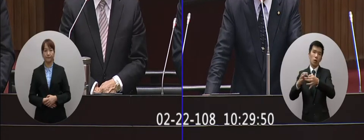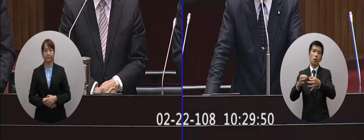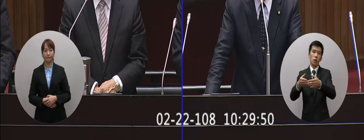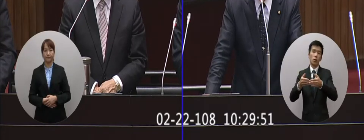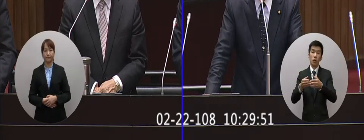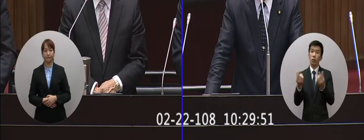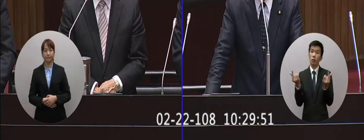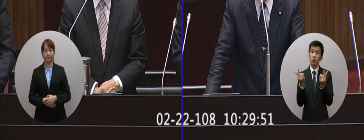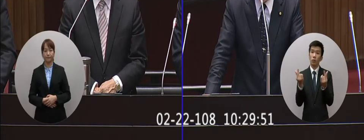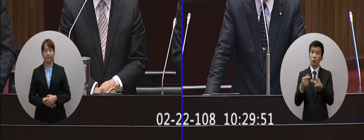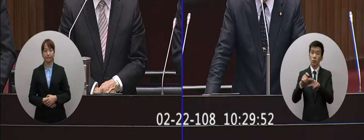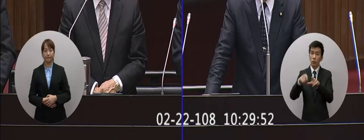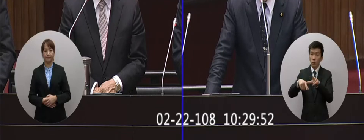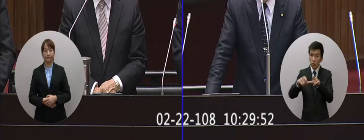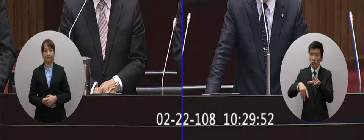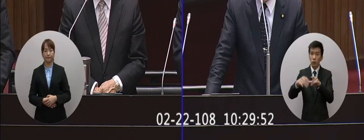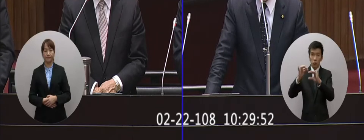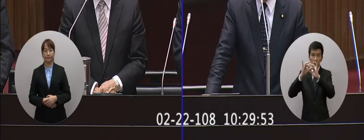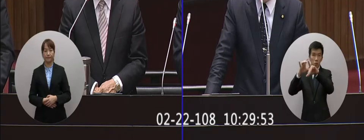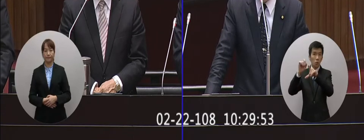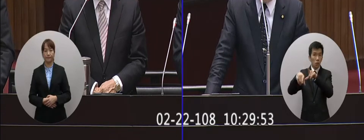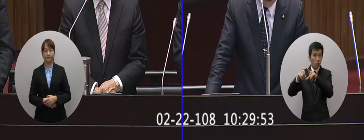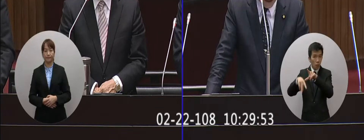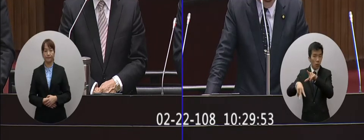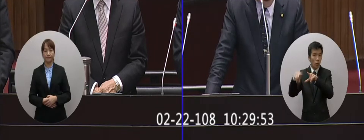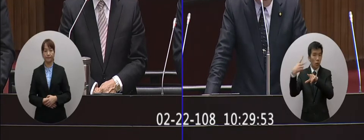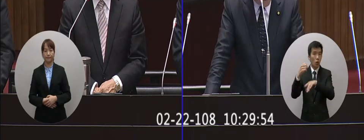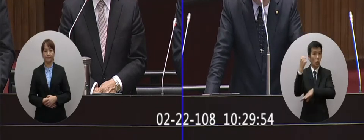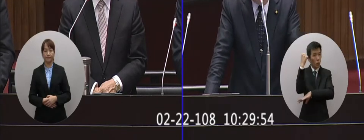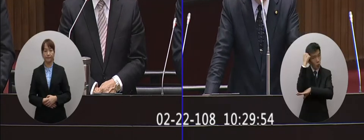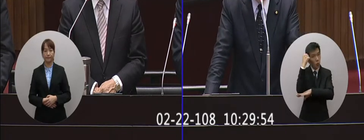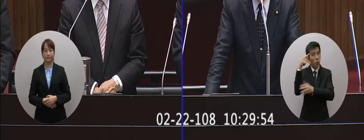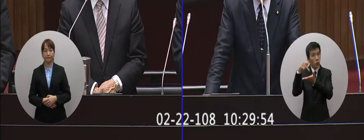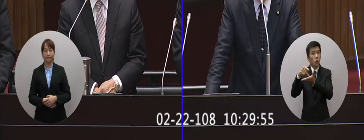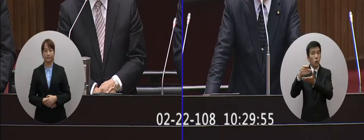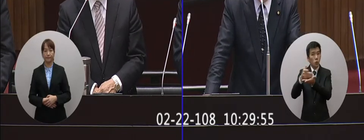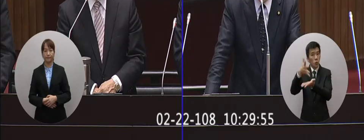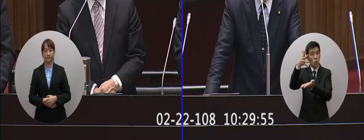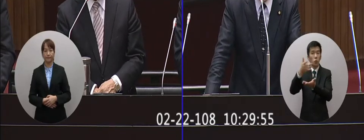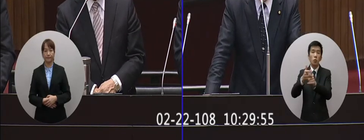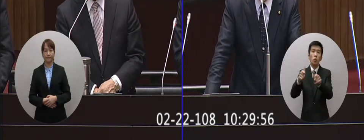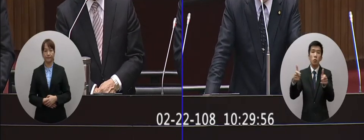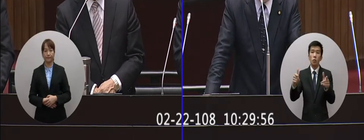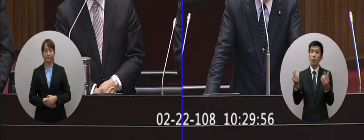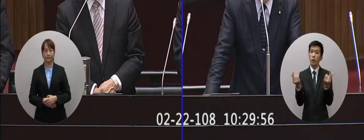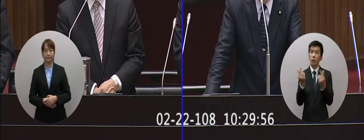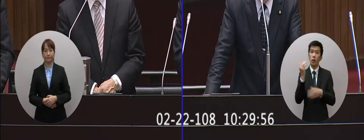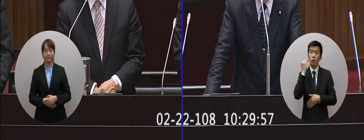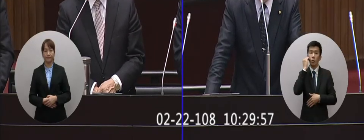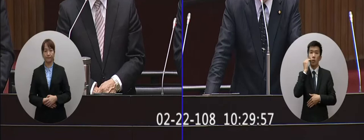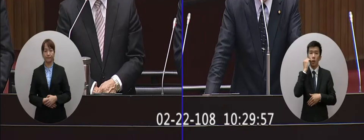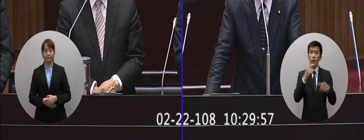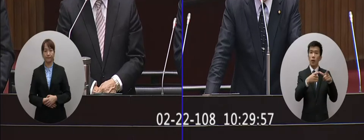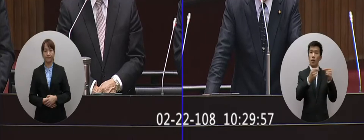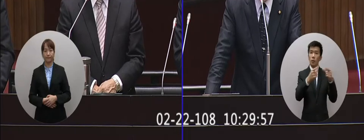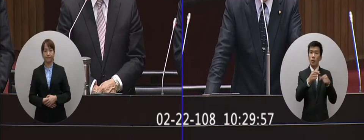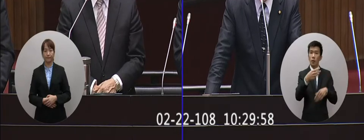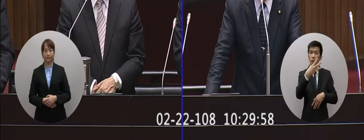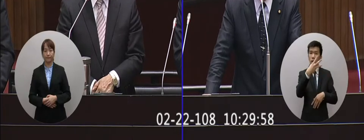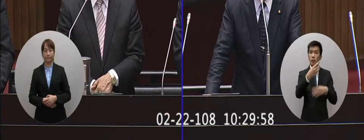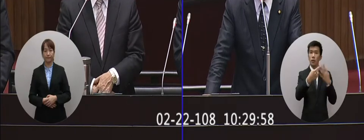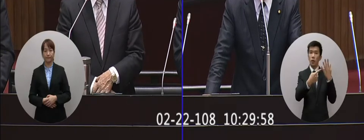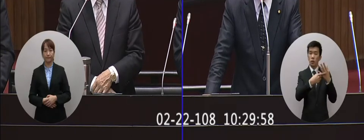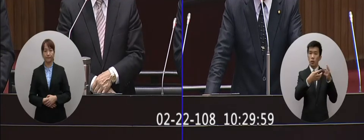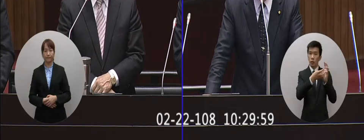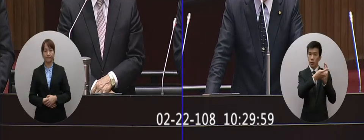合商场或者是购物中心或者是旅馆等等。那我以日本的三所线为例，日本的三所线